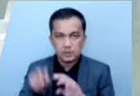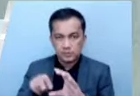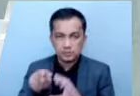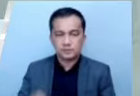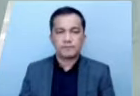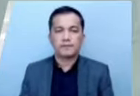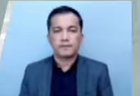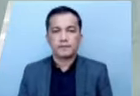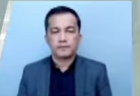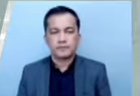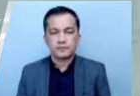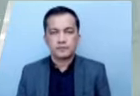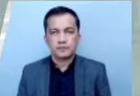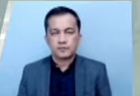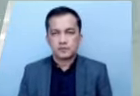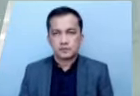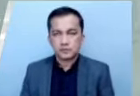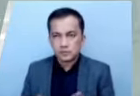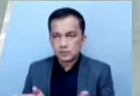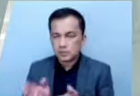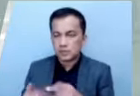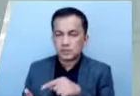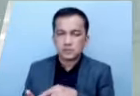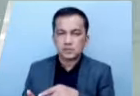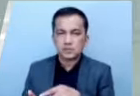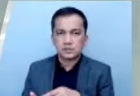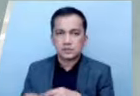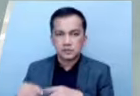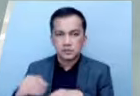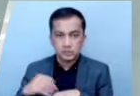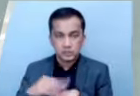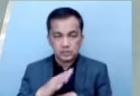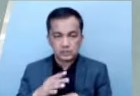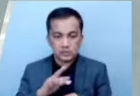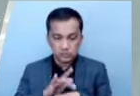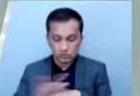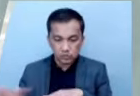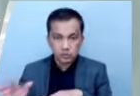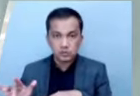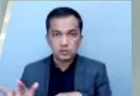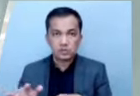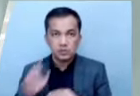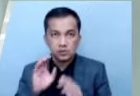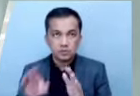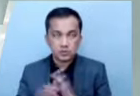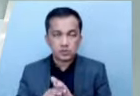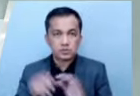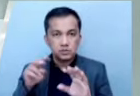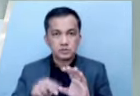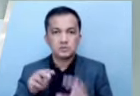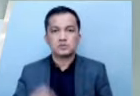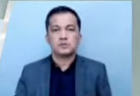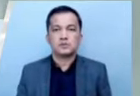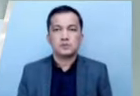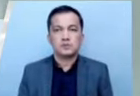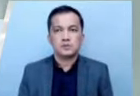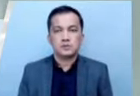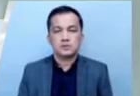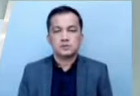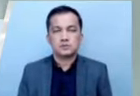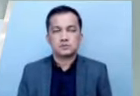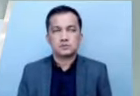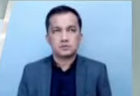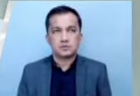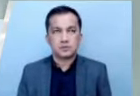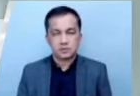Inikayat siya na padala ng nude photos and videos at nag-offer pa